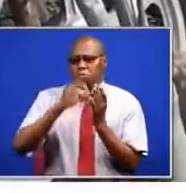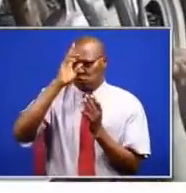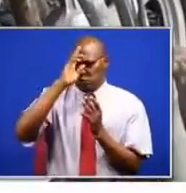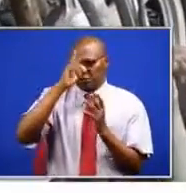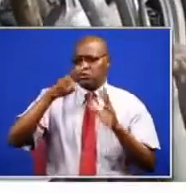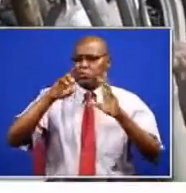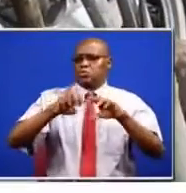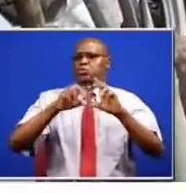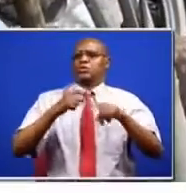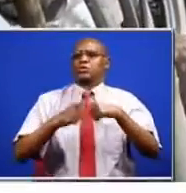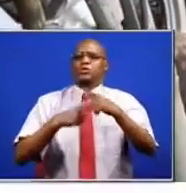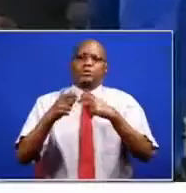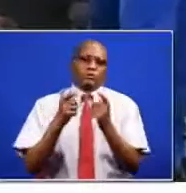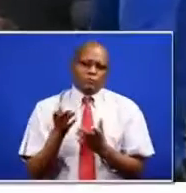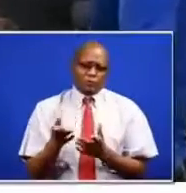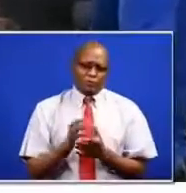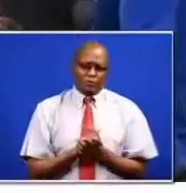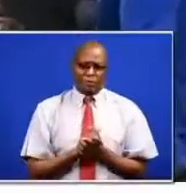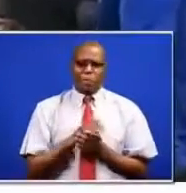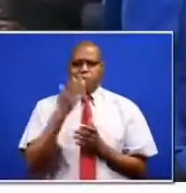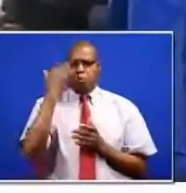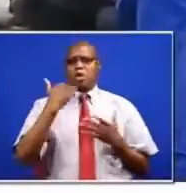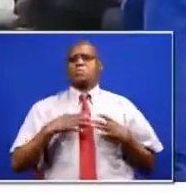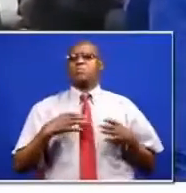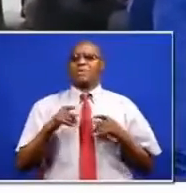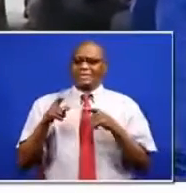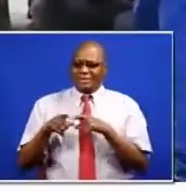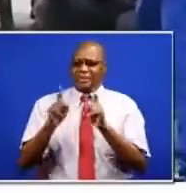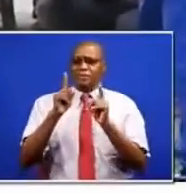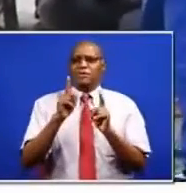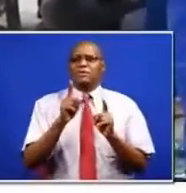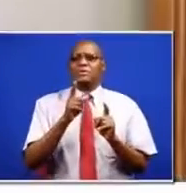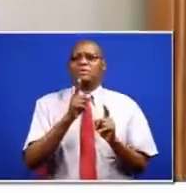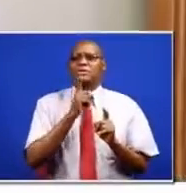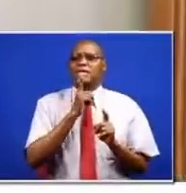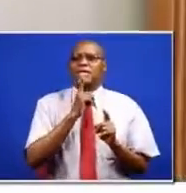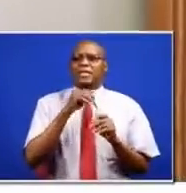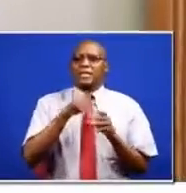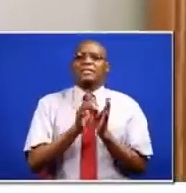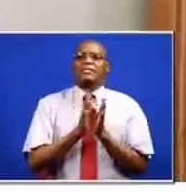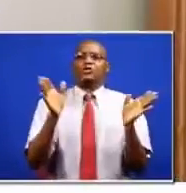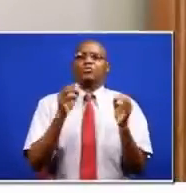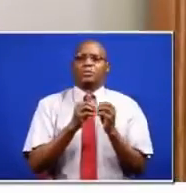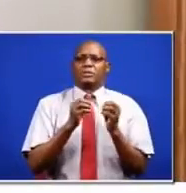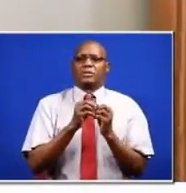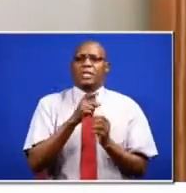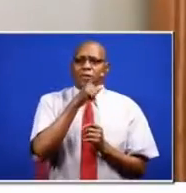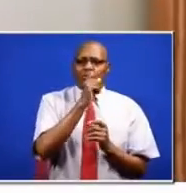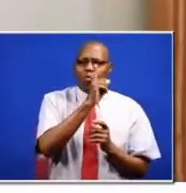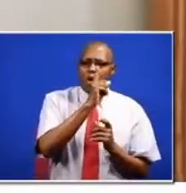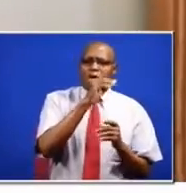kuendelea, kwa sababu wananchi wenyewe wametuambia katika mkutano wa hadhara fulani